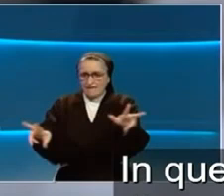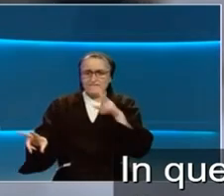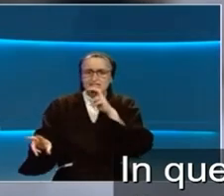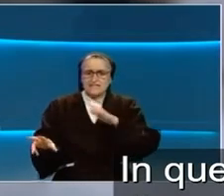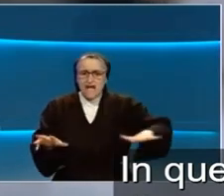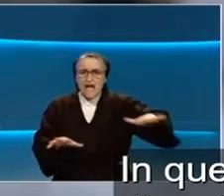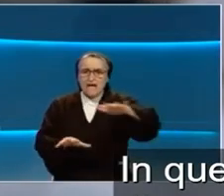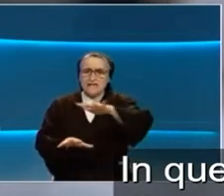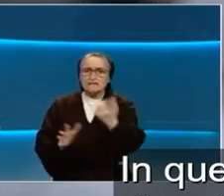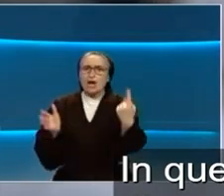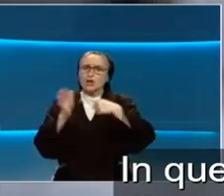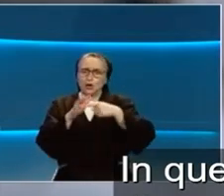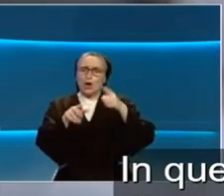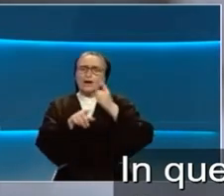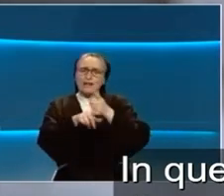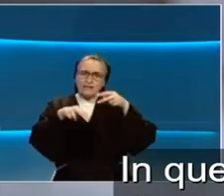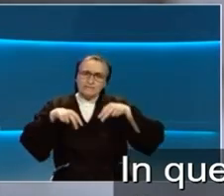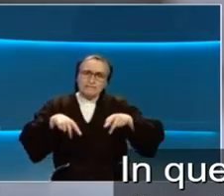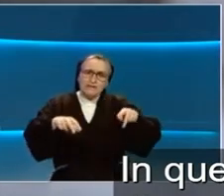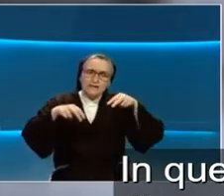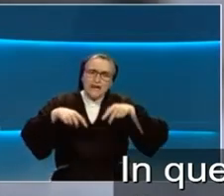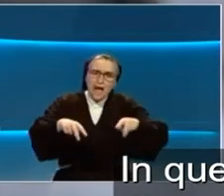Israeliti di riprendere il cammino».